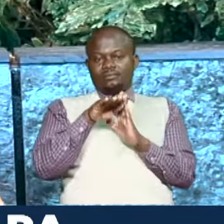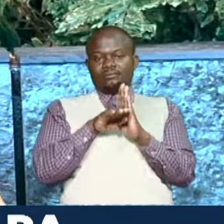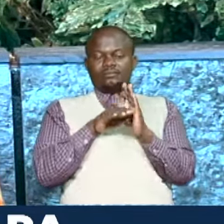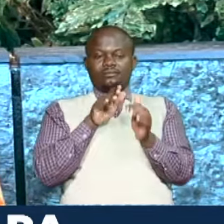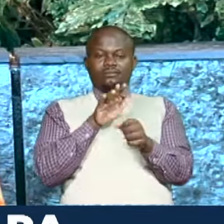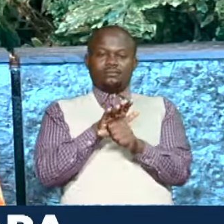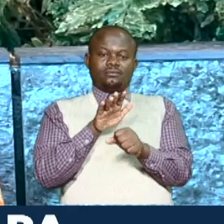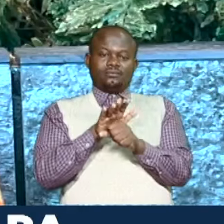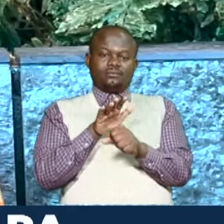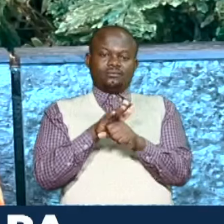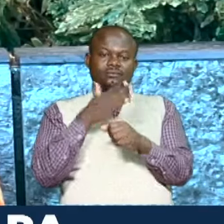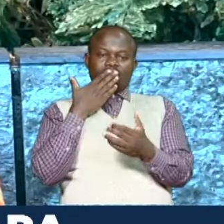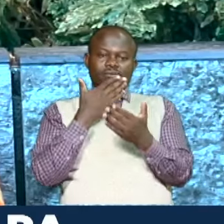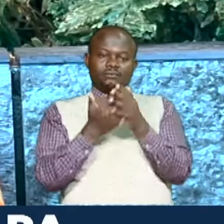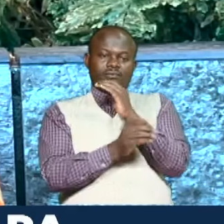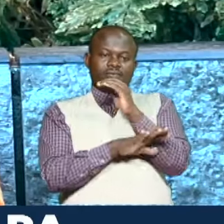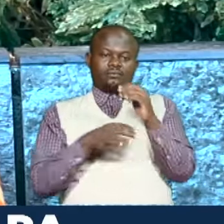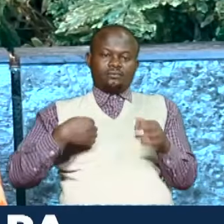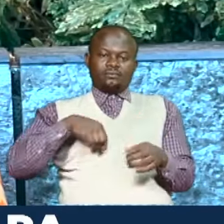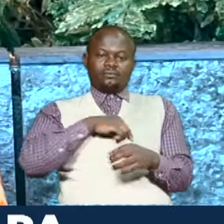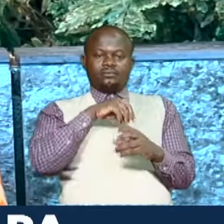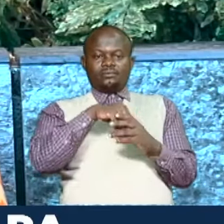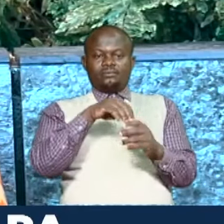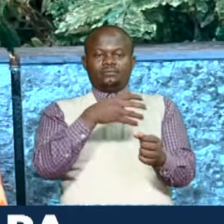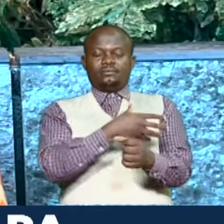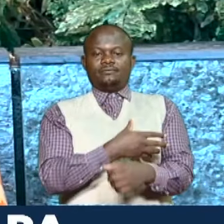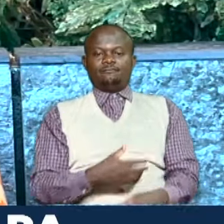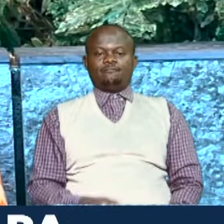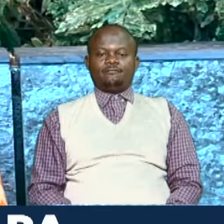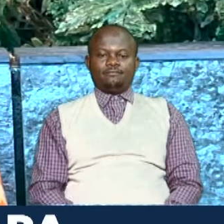nyinshi nyinshi nziza igihugu cyacu cyashyizemo imbaraga.